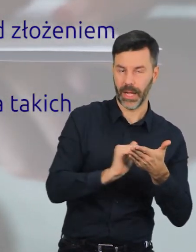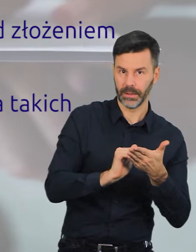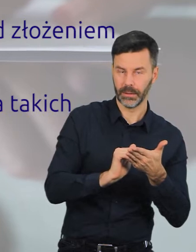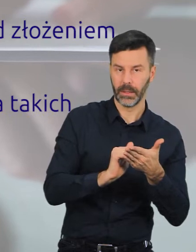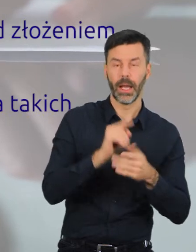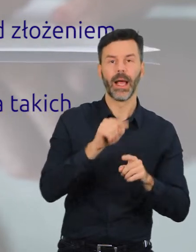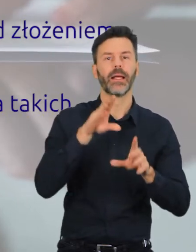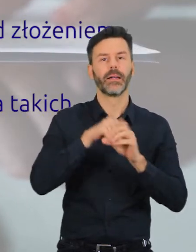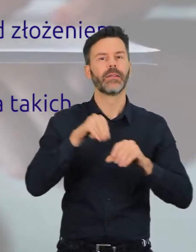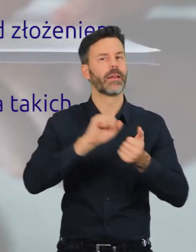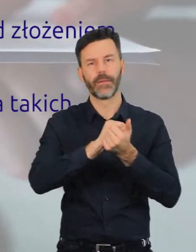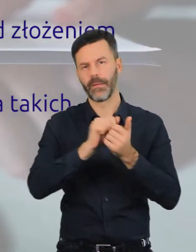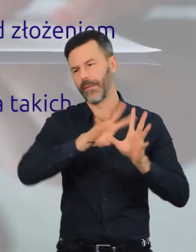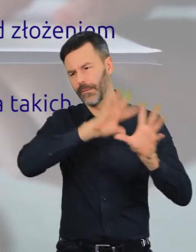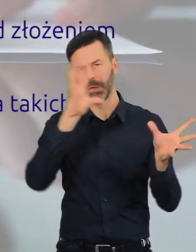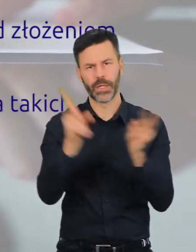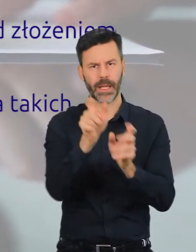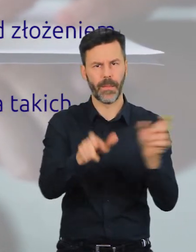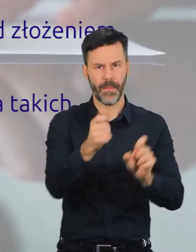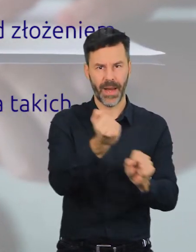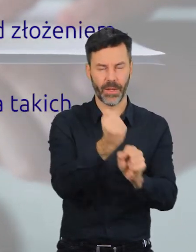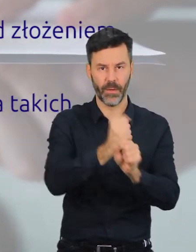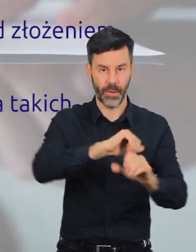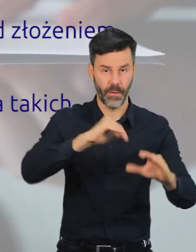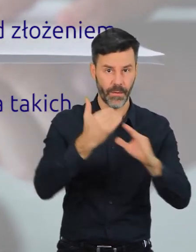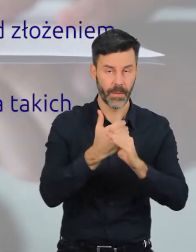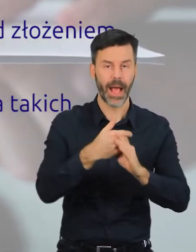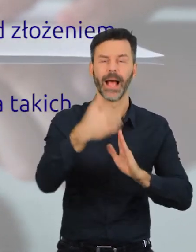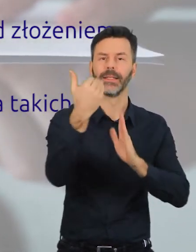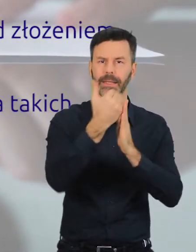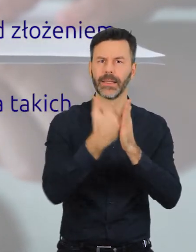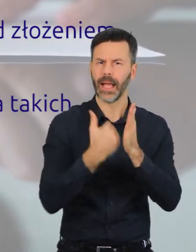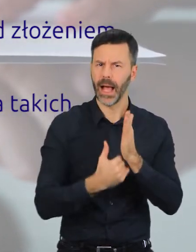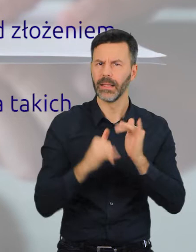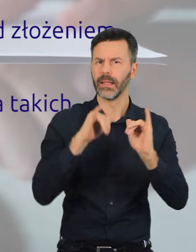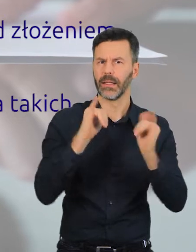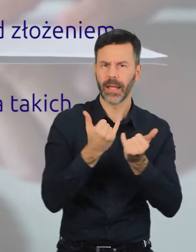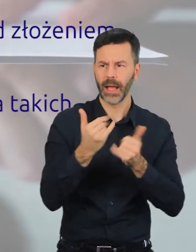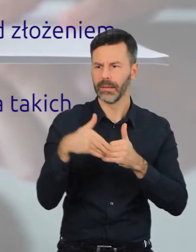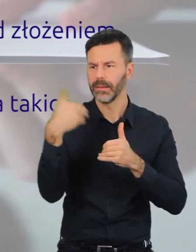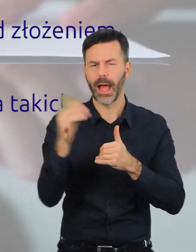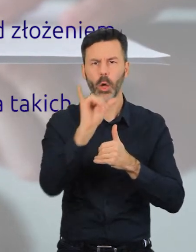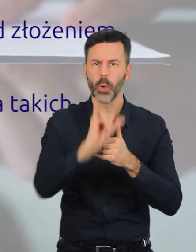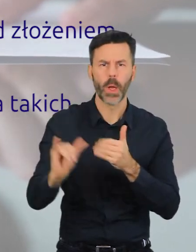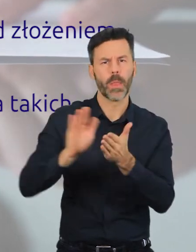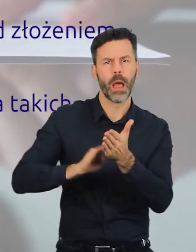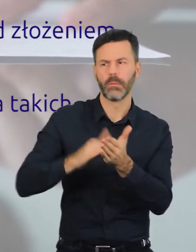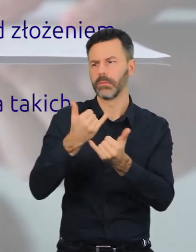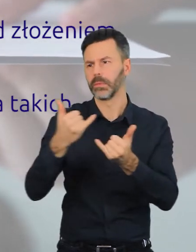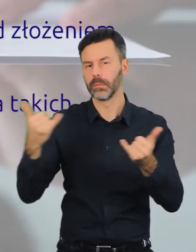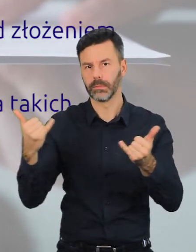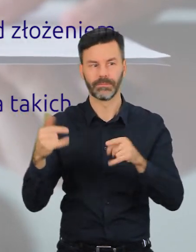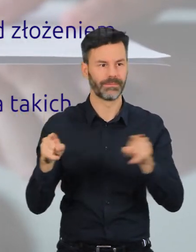wszystkich pracowników przedsiębiorstwa, a zasady ich odprowadzania, przyznawania są takie same w przypadku personelu